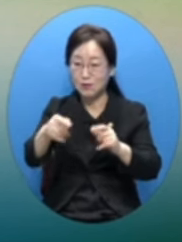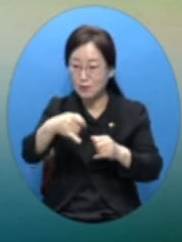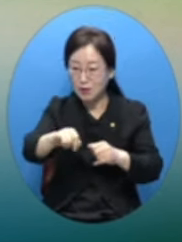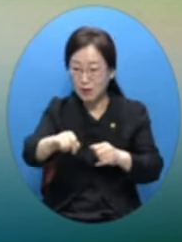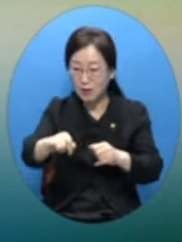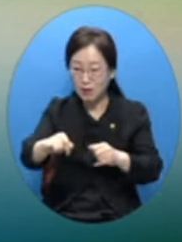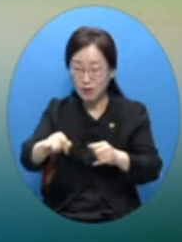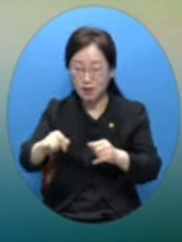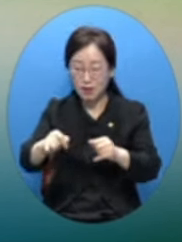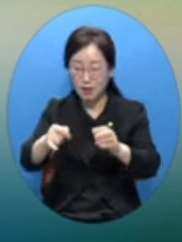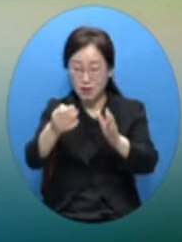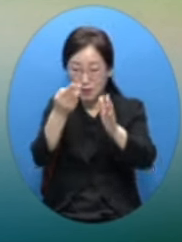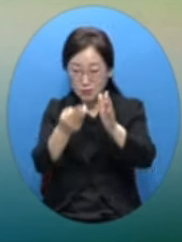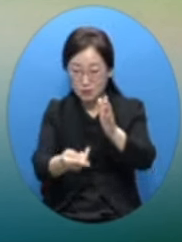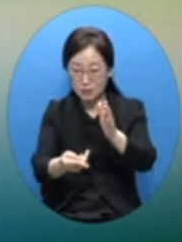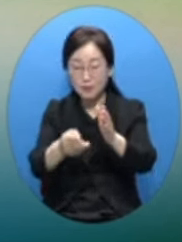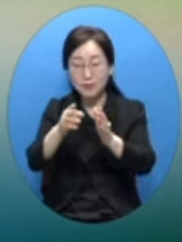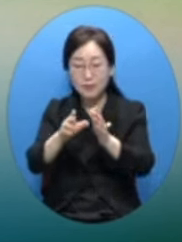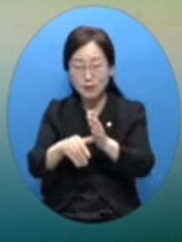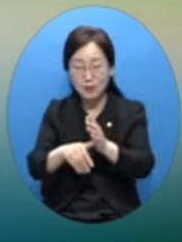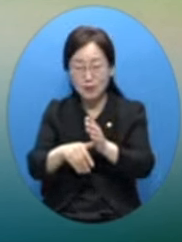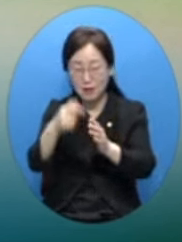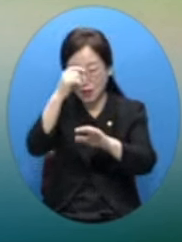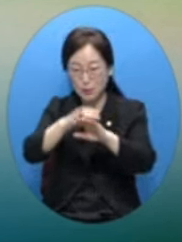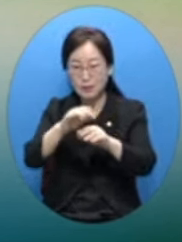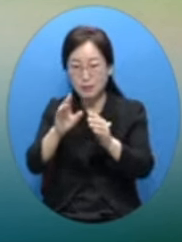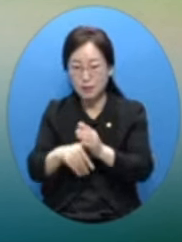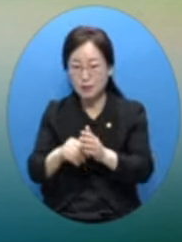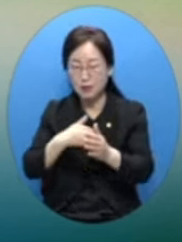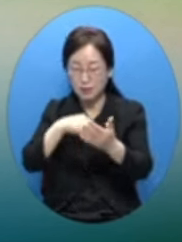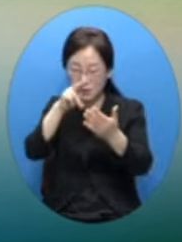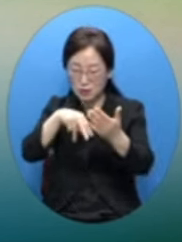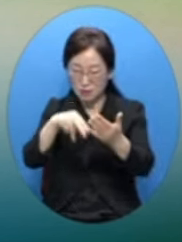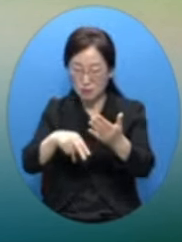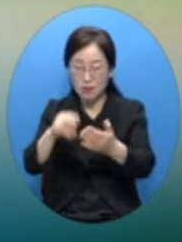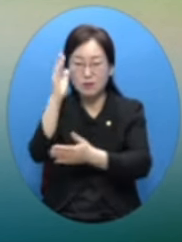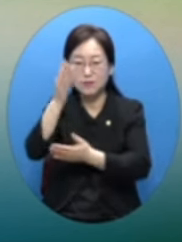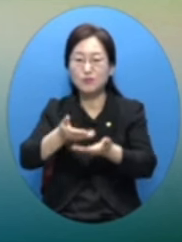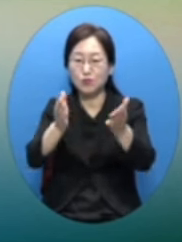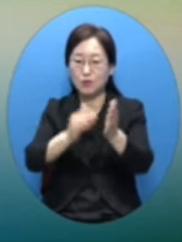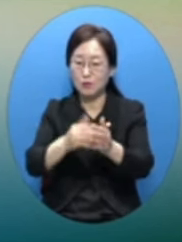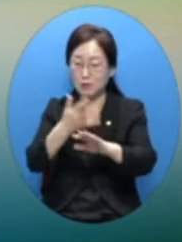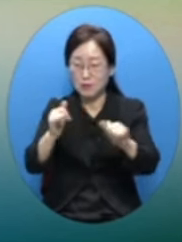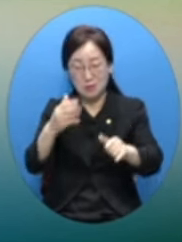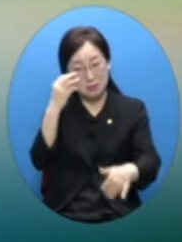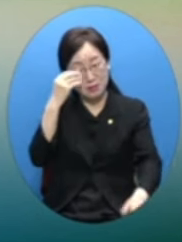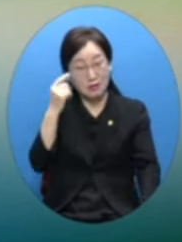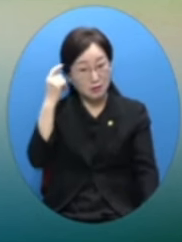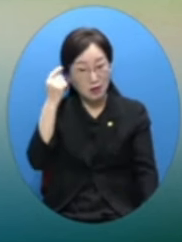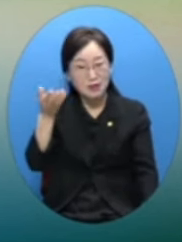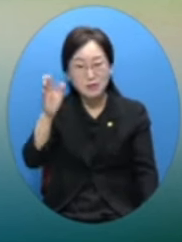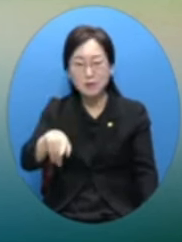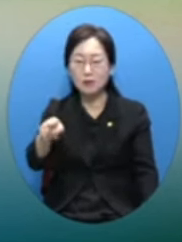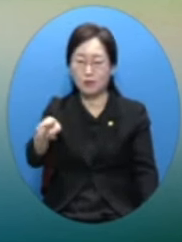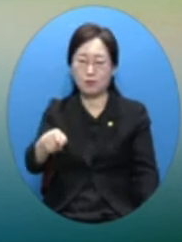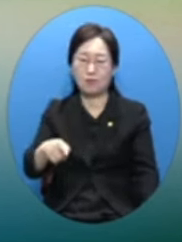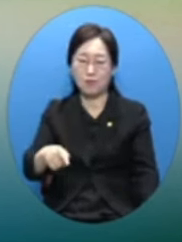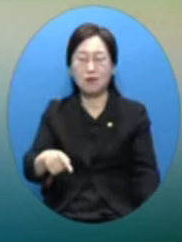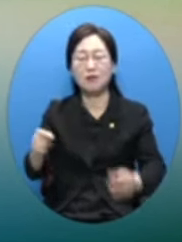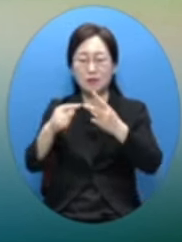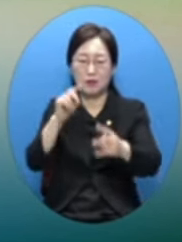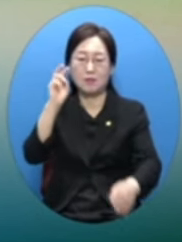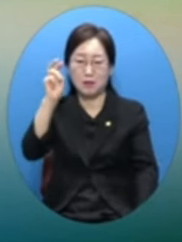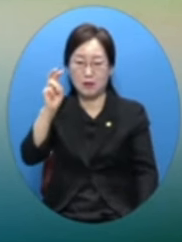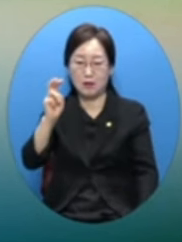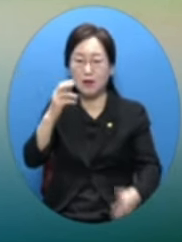나는 이 구절을 읽었습니다. 모두를 이상하게 여겼을 겁니다. 하지만 로지타 선생님은 이 말씀을 이해하실 거예요. 하나님이